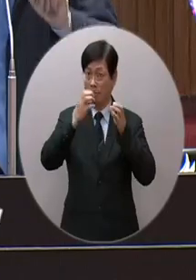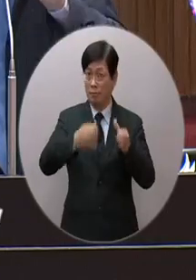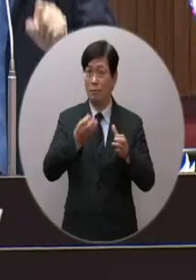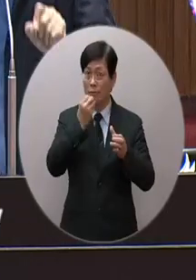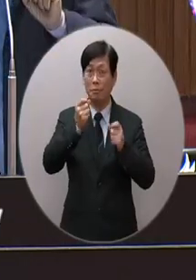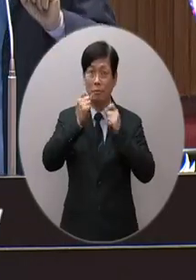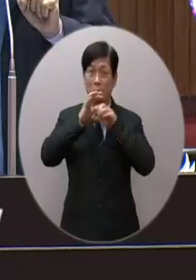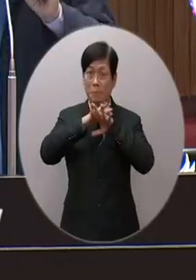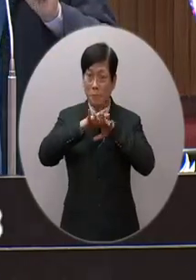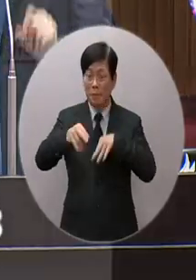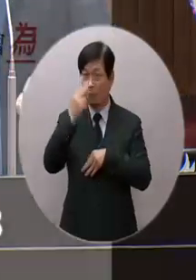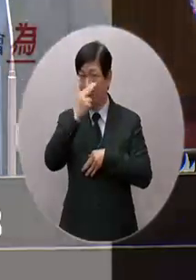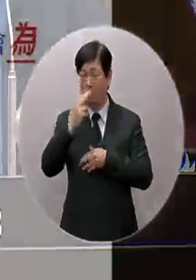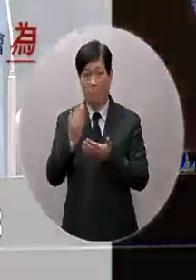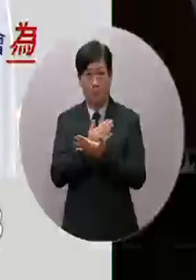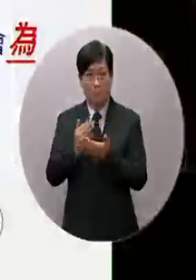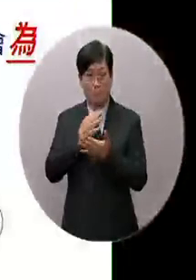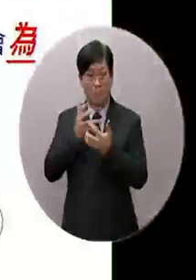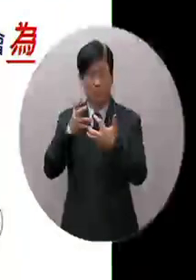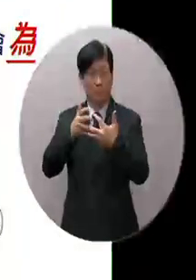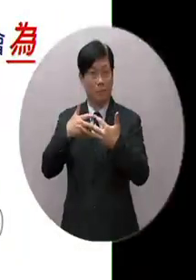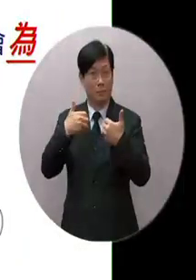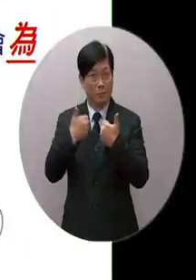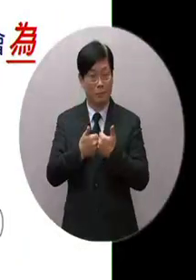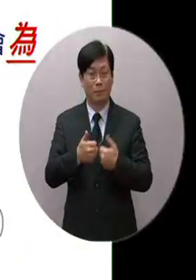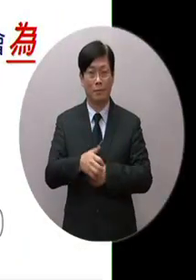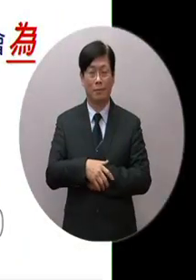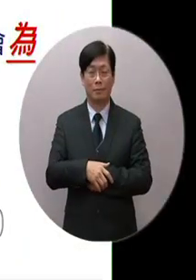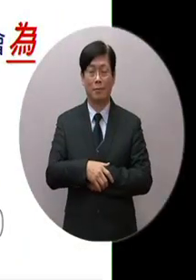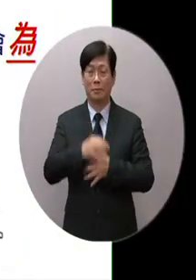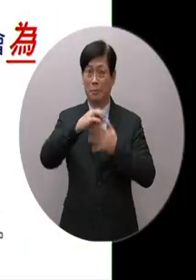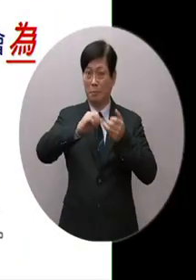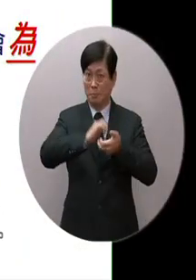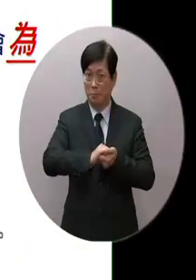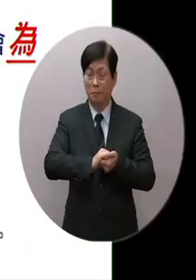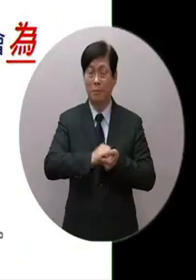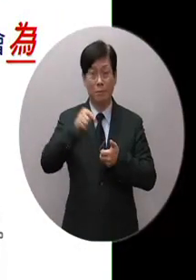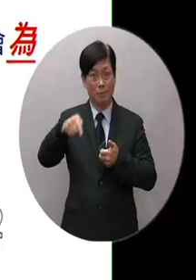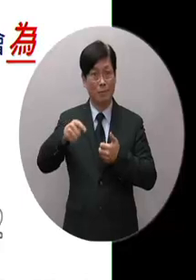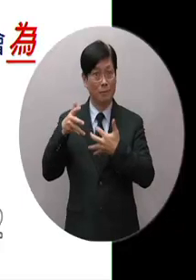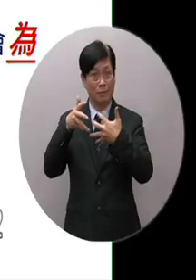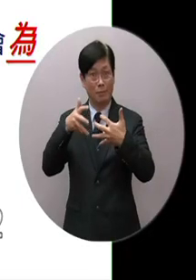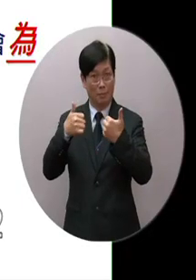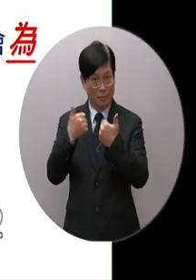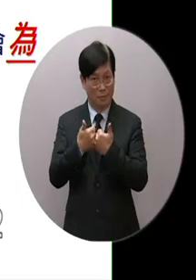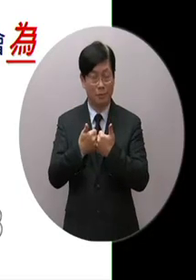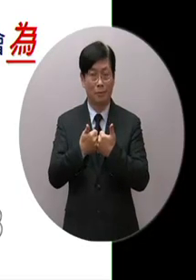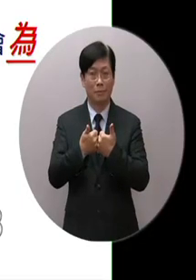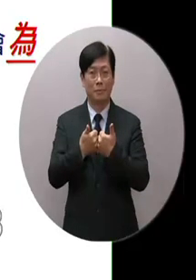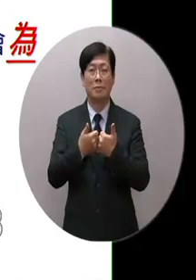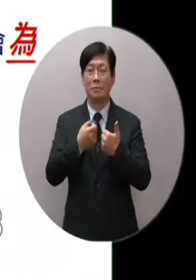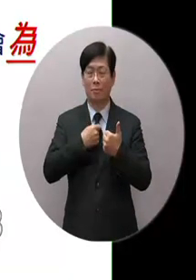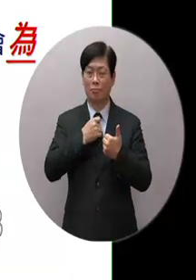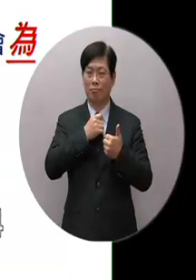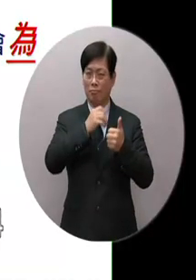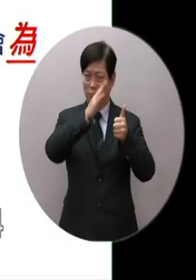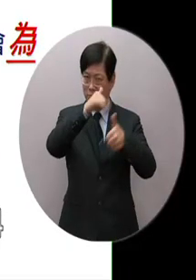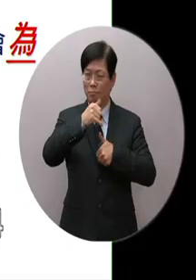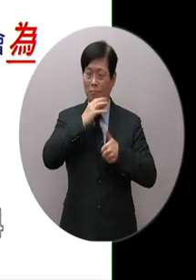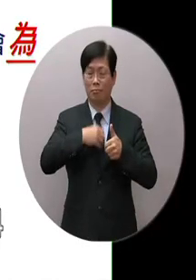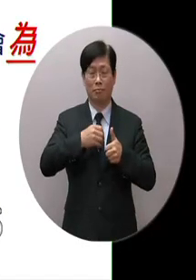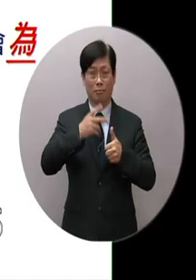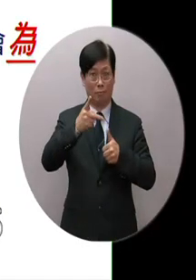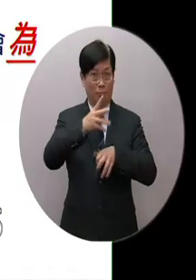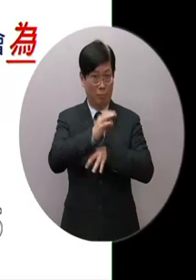品安全风险评估咨议会，嘛规定讲这个咨议会爱执行科学性的风险